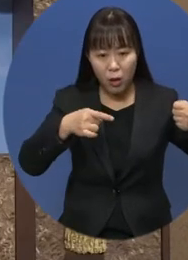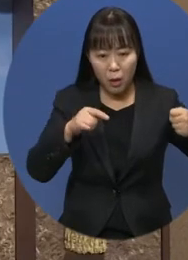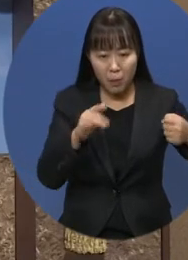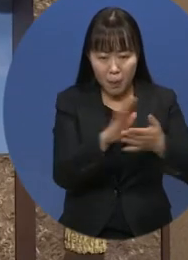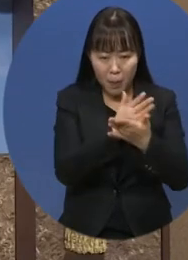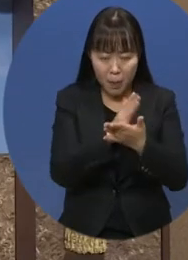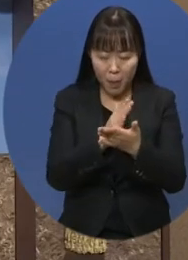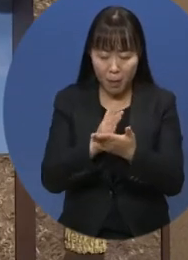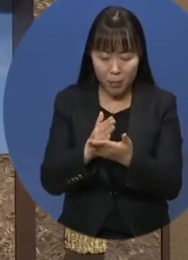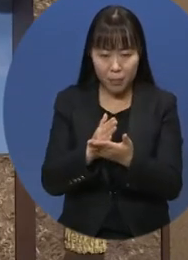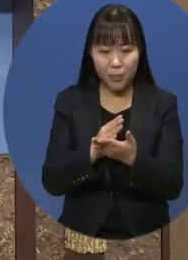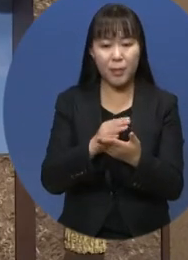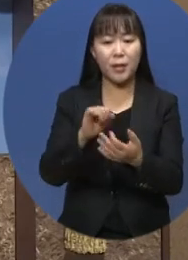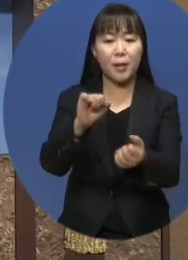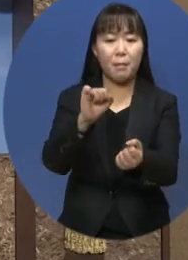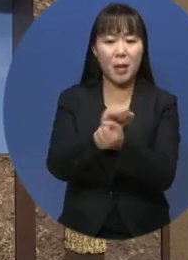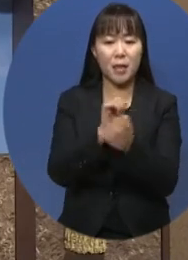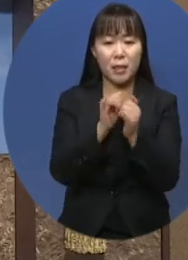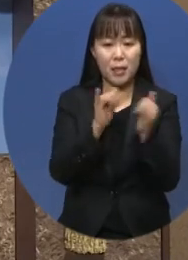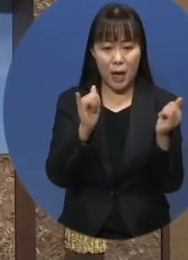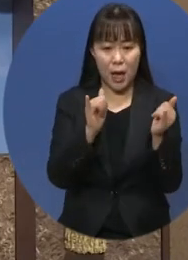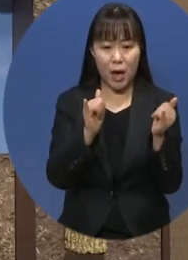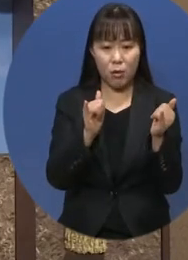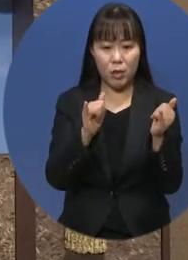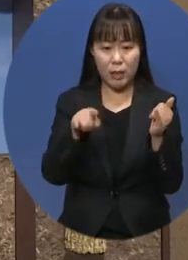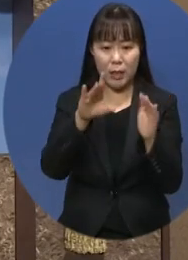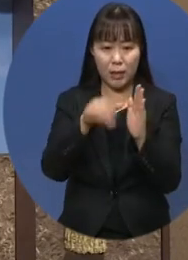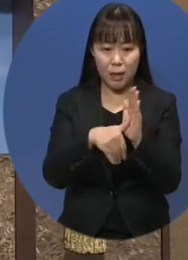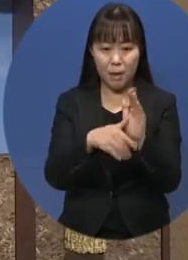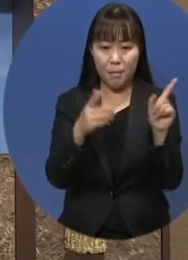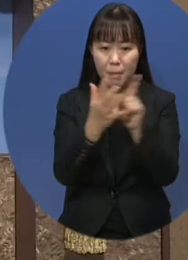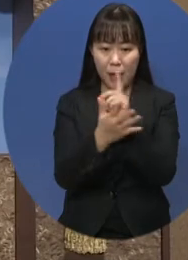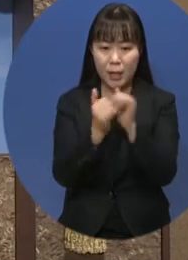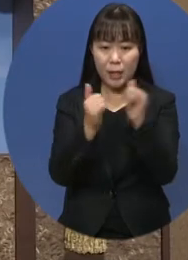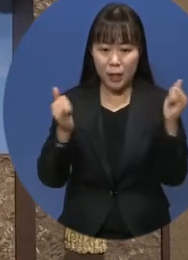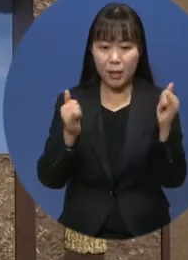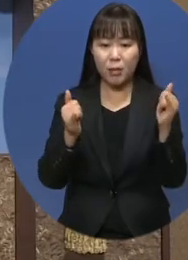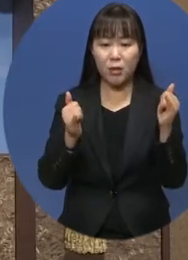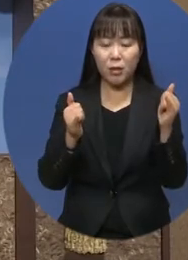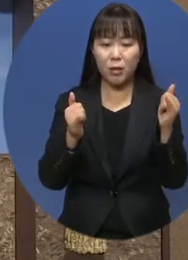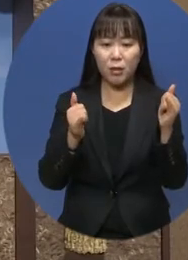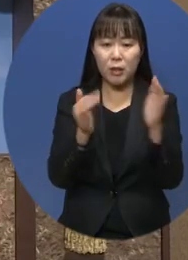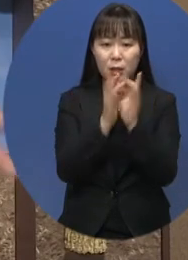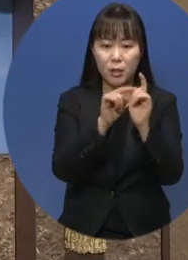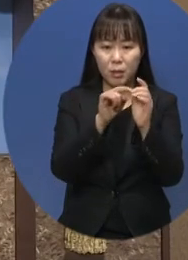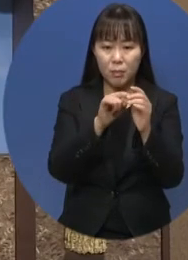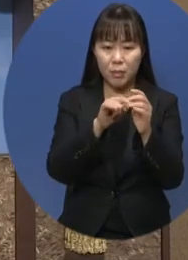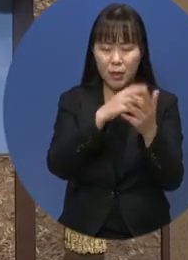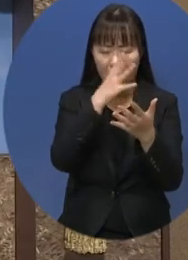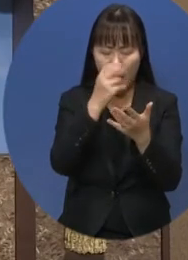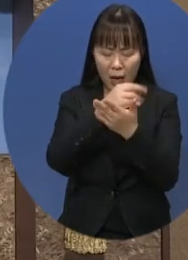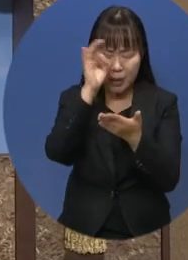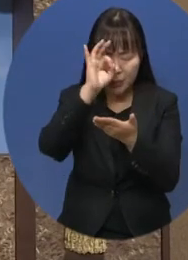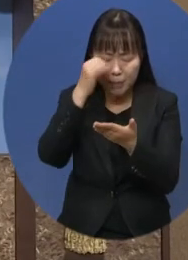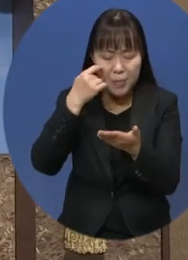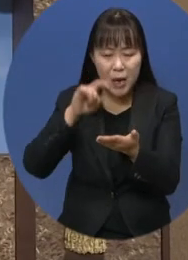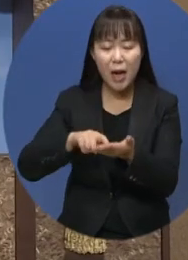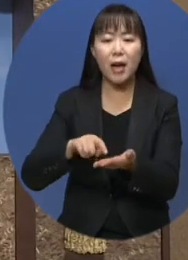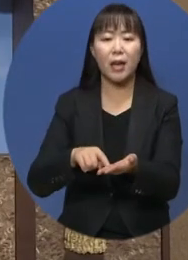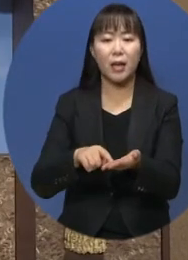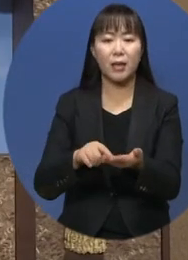분류해 가지고 확진 자와 2시간 때 만난 사람들을 바로 아날로그적 이지만 바로 찾아냅니다